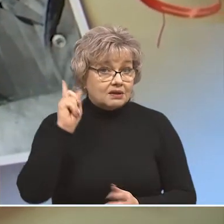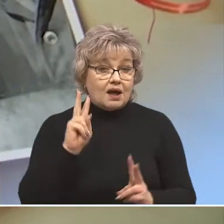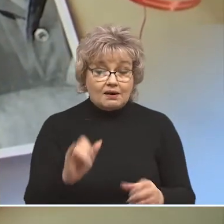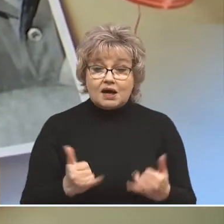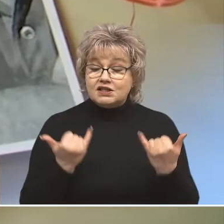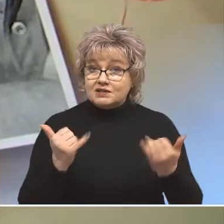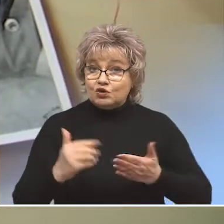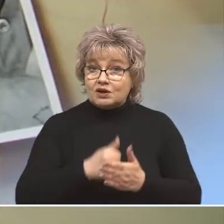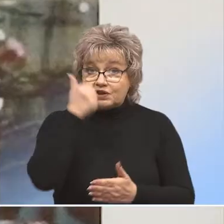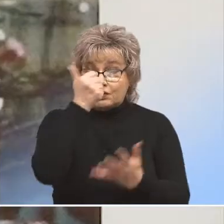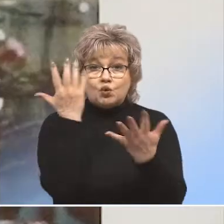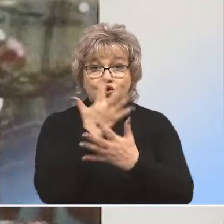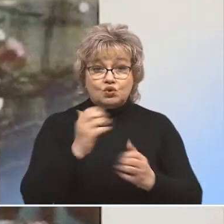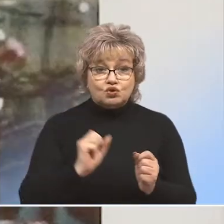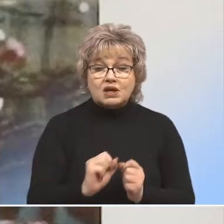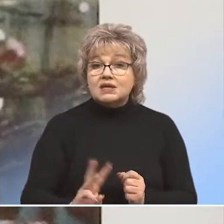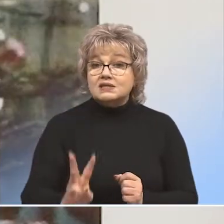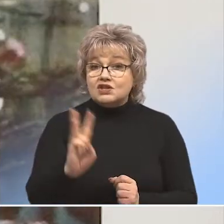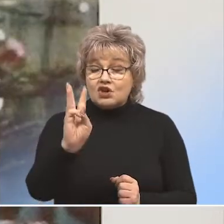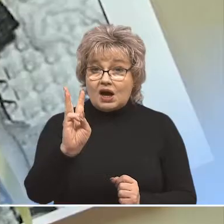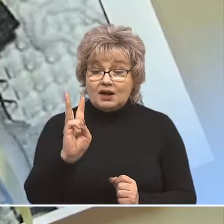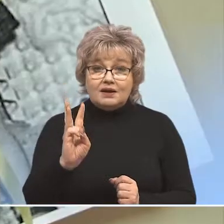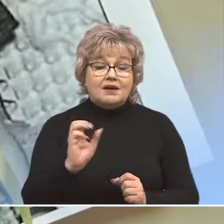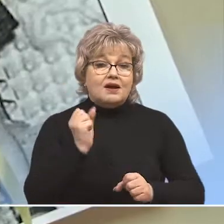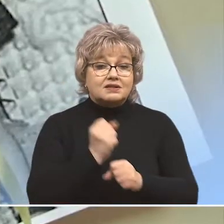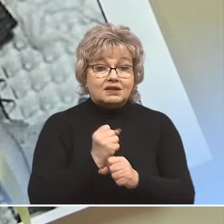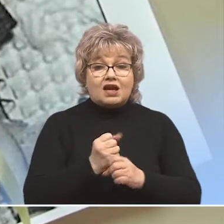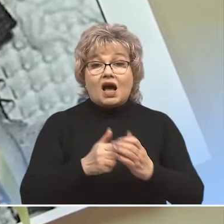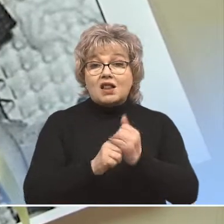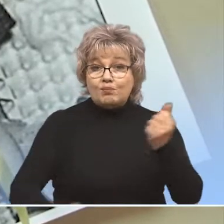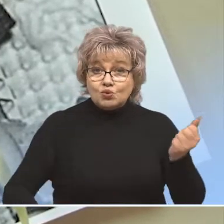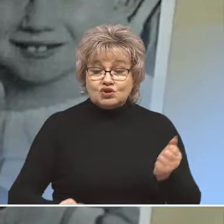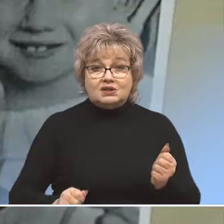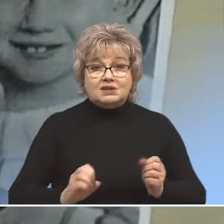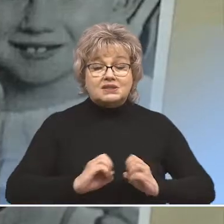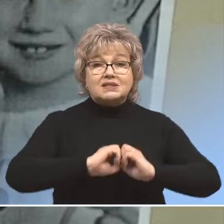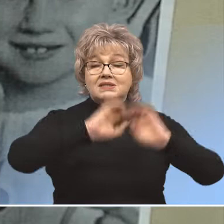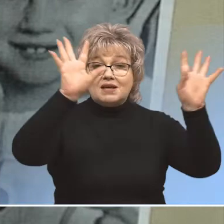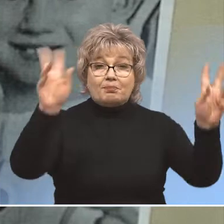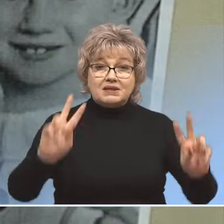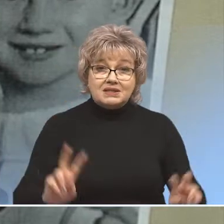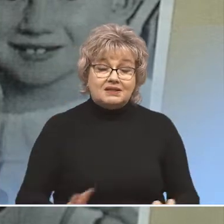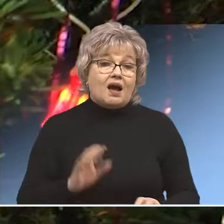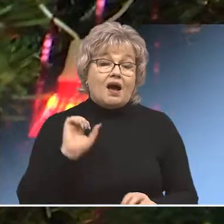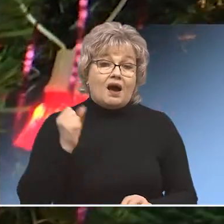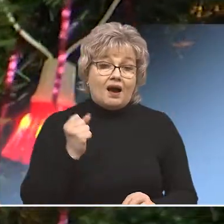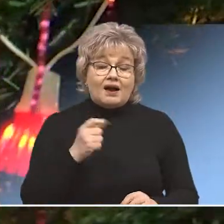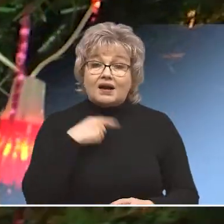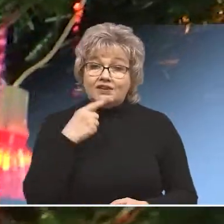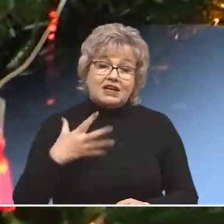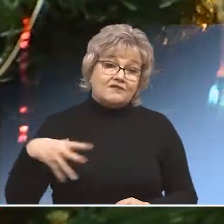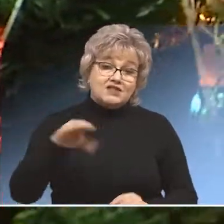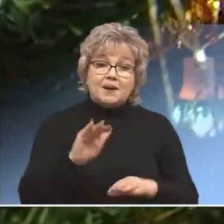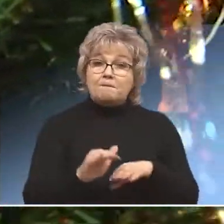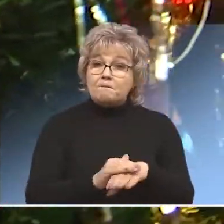тогда, как и сегодня, в новогоднюю ночь, зажигали бенгальские огни, хлопали хлопушками, бросали цветной серпантин, а под бой курантов